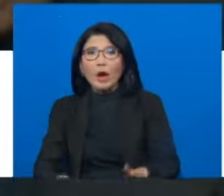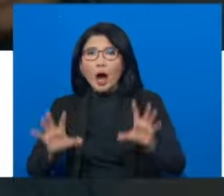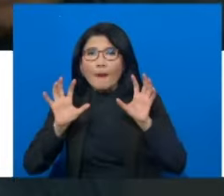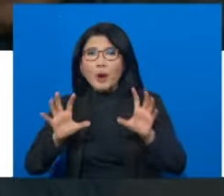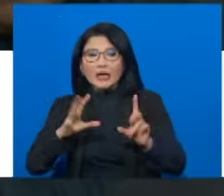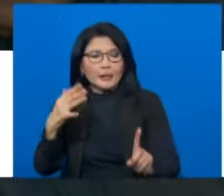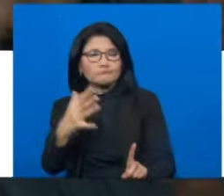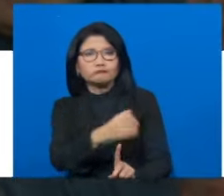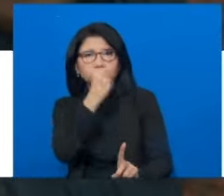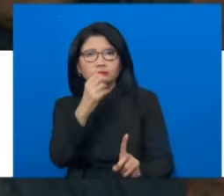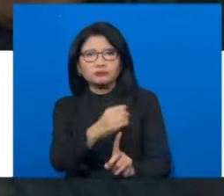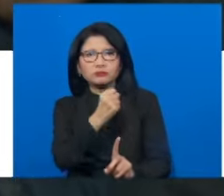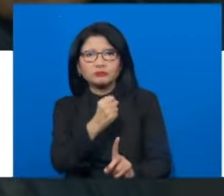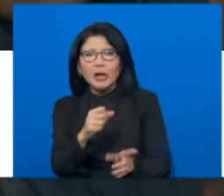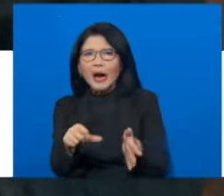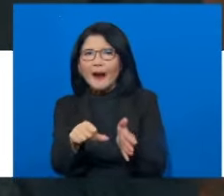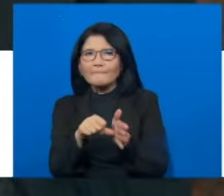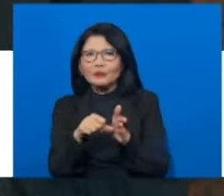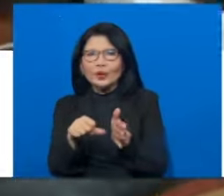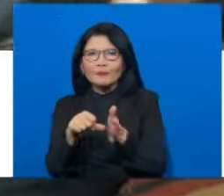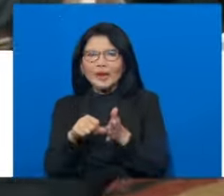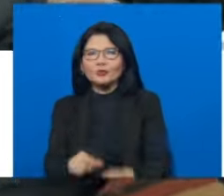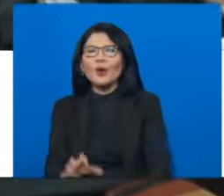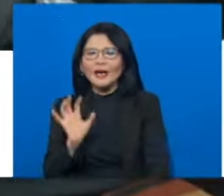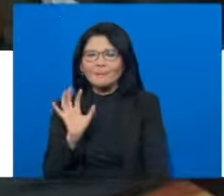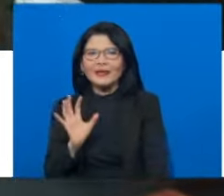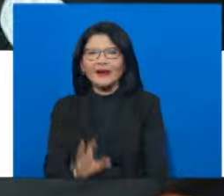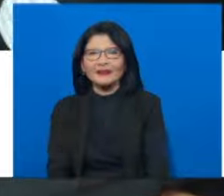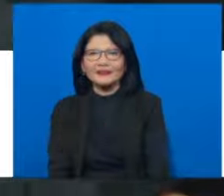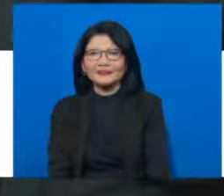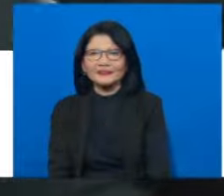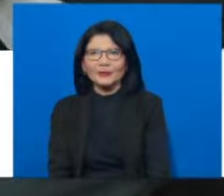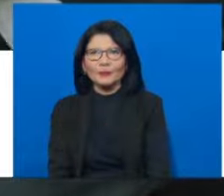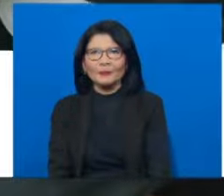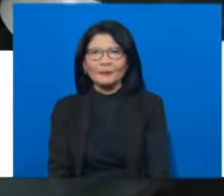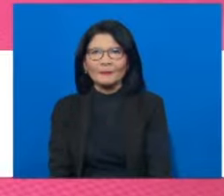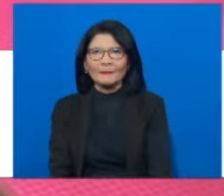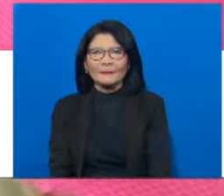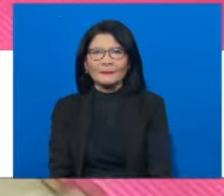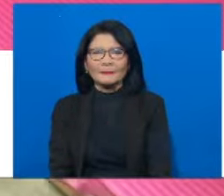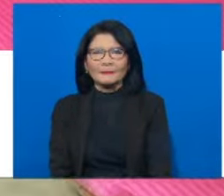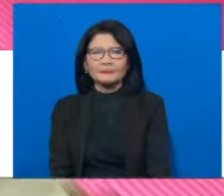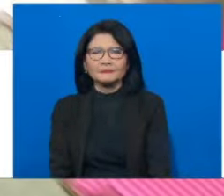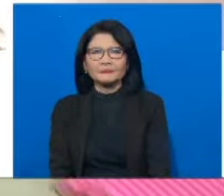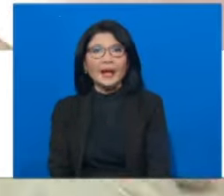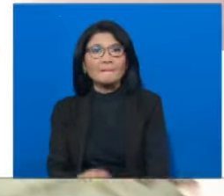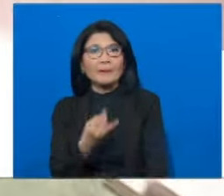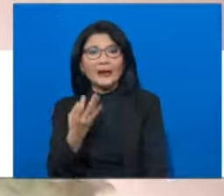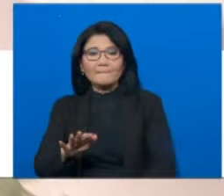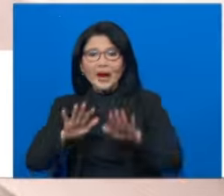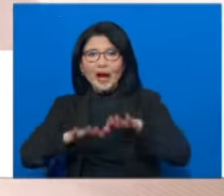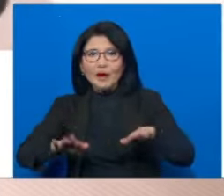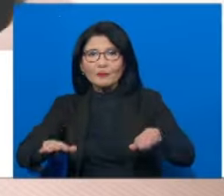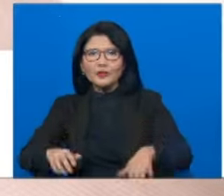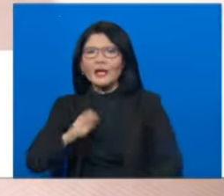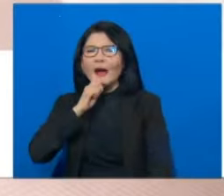prestasi yang diperoleh bantuan dari donatur datang semakin sering untuk keberlangsungan Padepokan sejumlah murid Padepokan pun